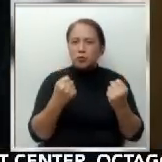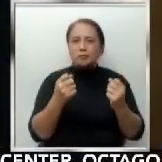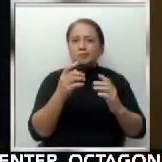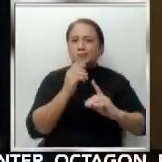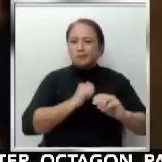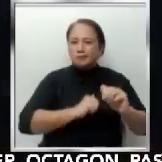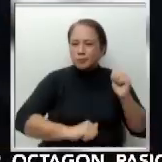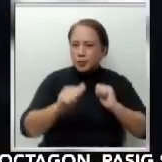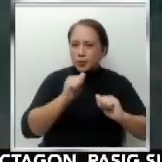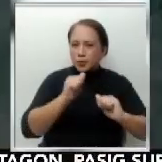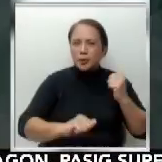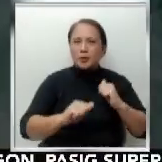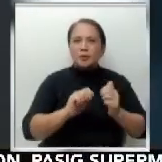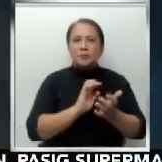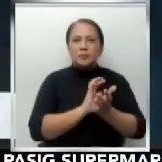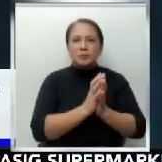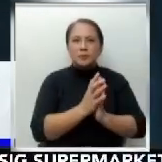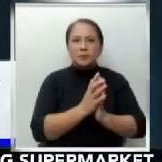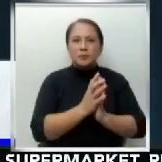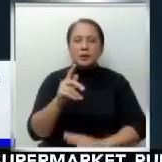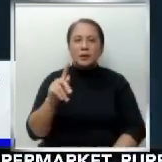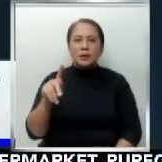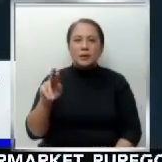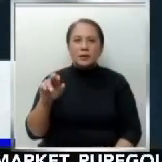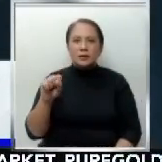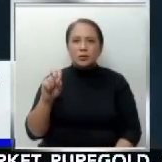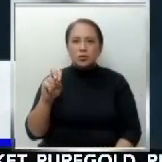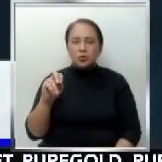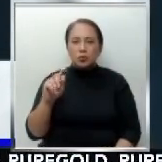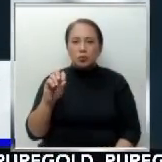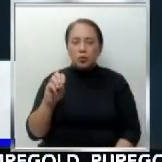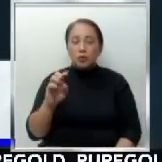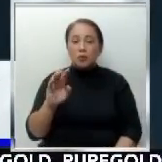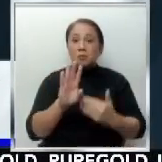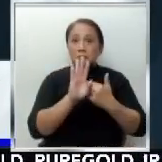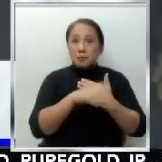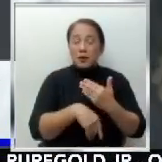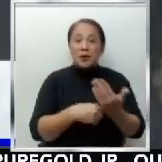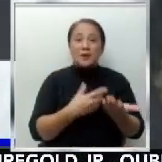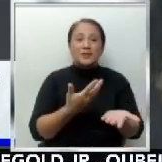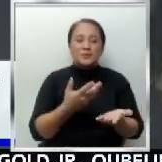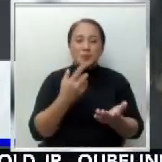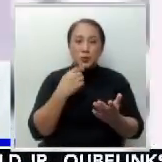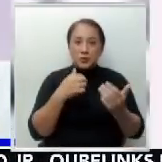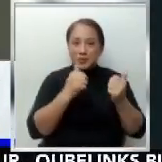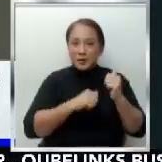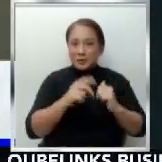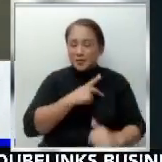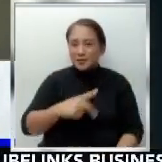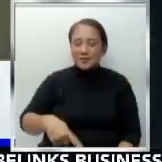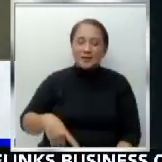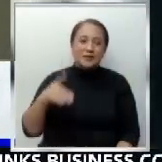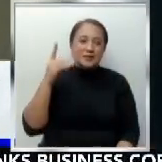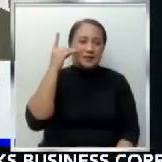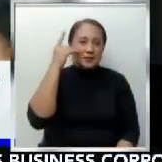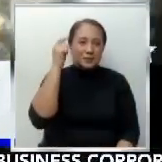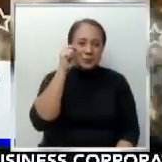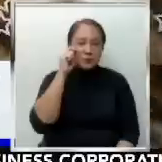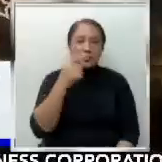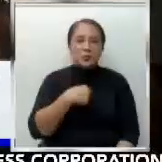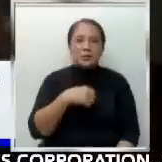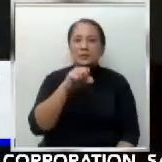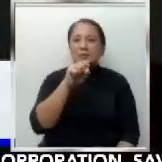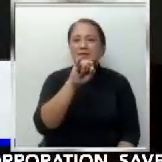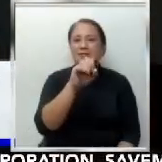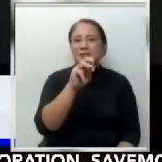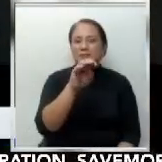sa pagiging si Crisostomo Ibarra, magbabalik ang karakter ni Kapuso drama King Dennis Trillo bilang si Simon.